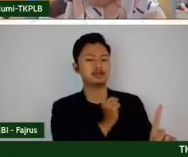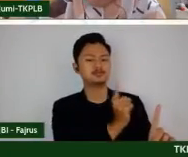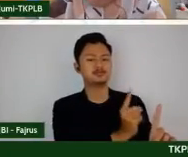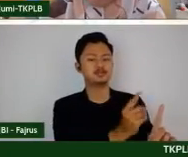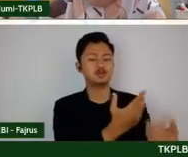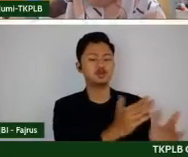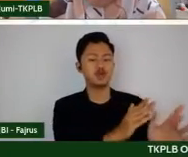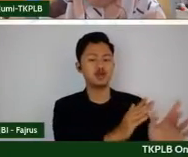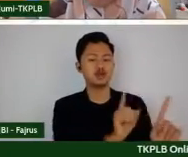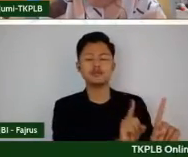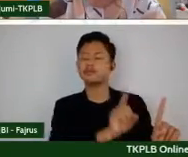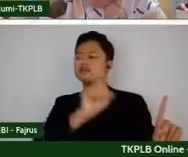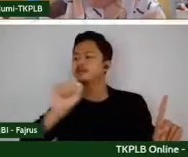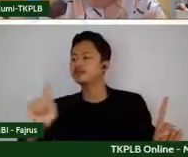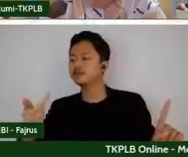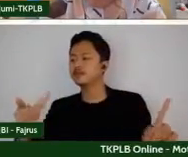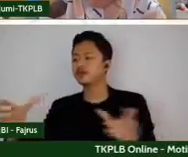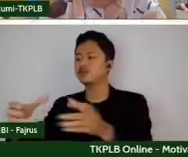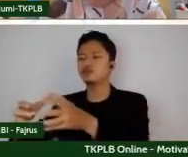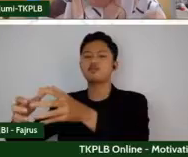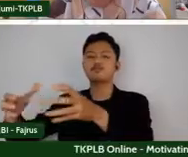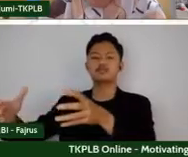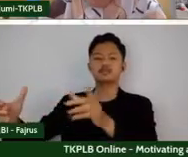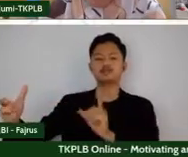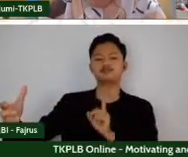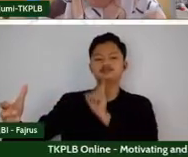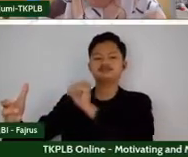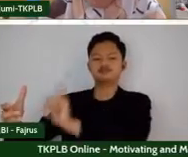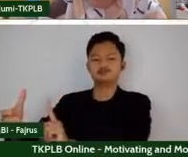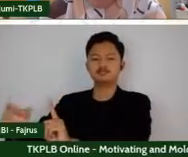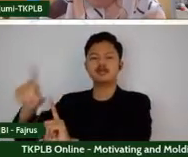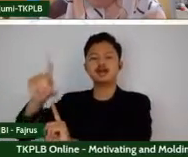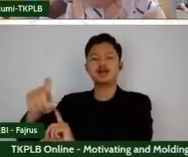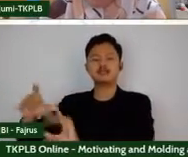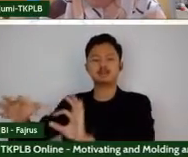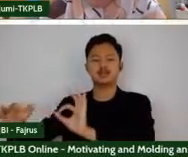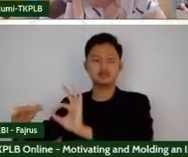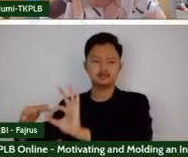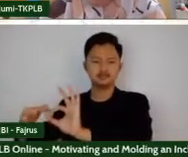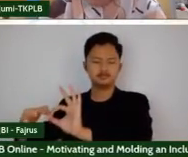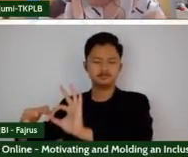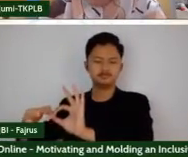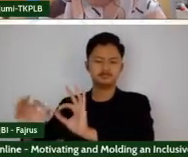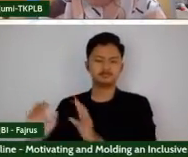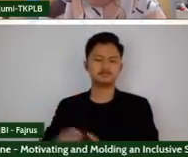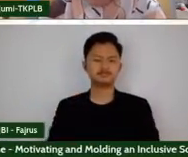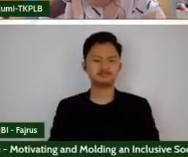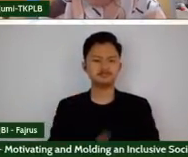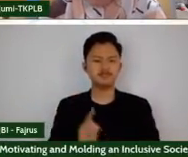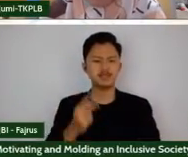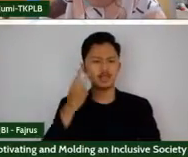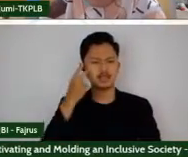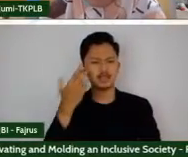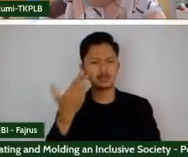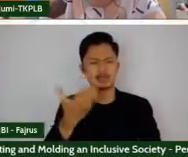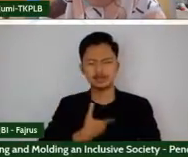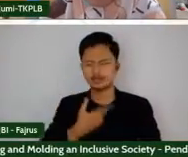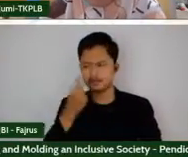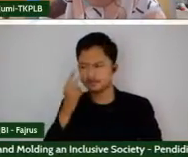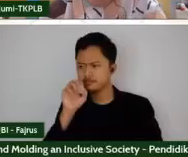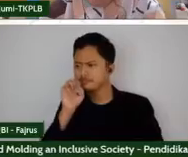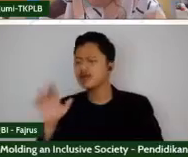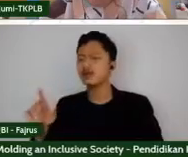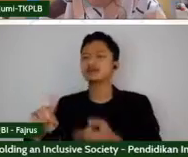yang besar, artinya kepada kelompok yang besar juga perlu kita lakukan pendekatan. Jadi gimana kita juga menyampaikan kepada teman-teman kelasnya itu bagaimana